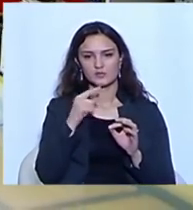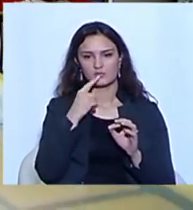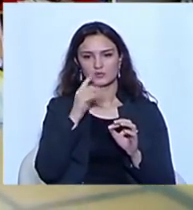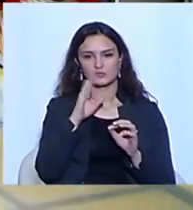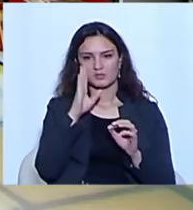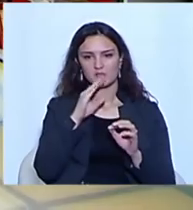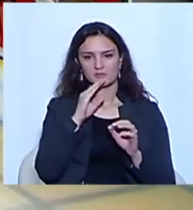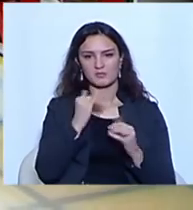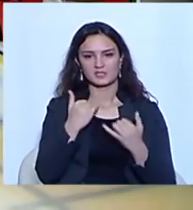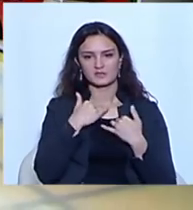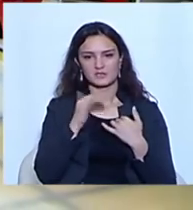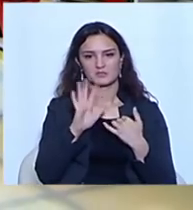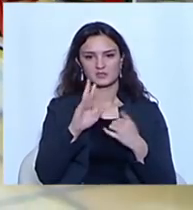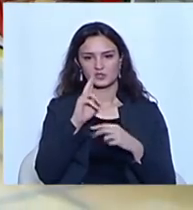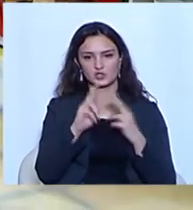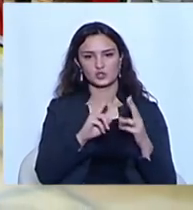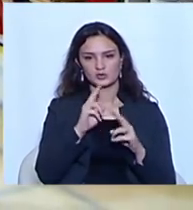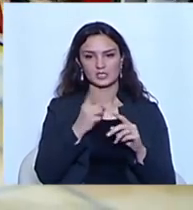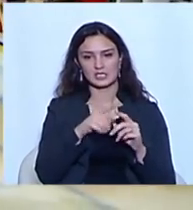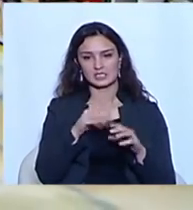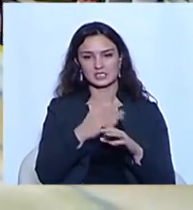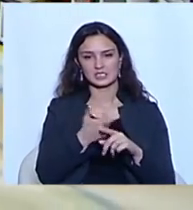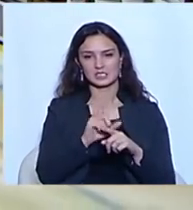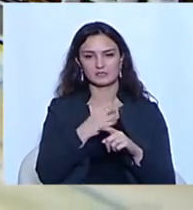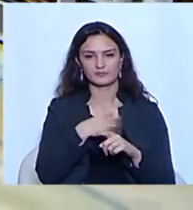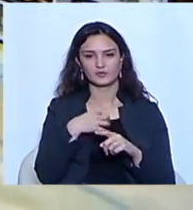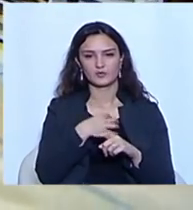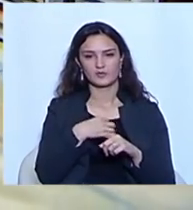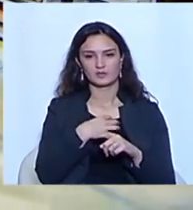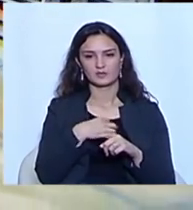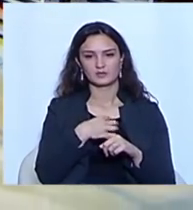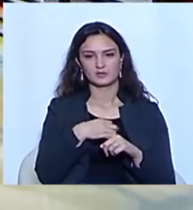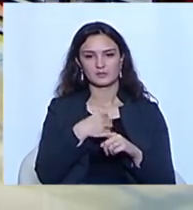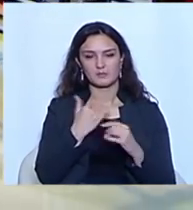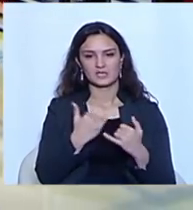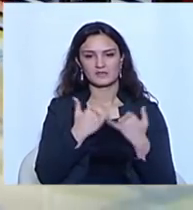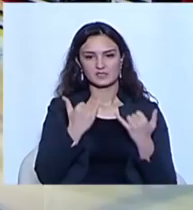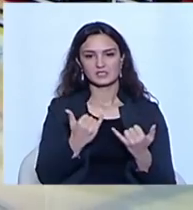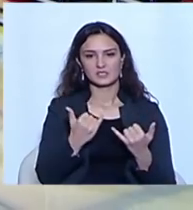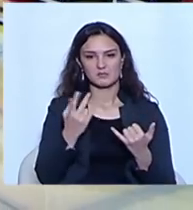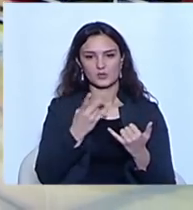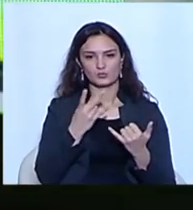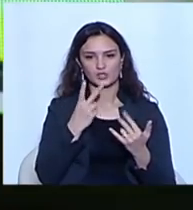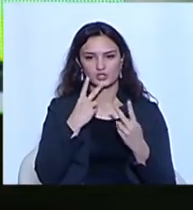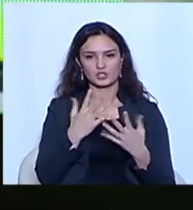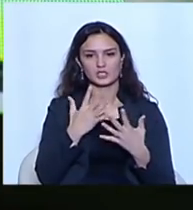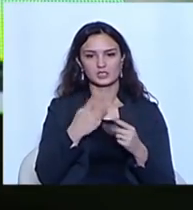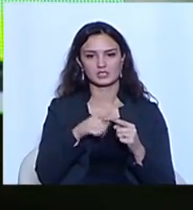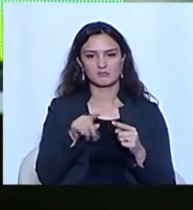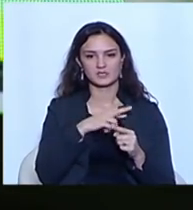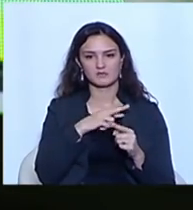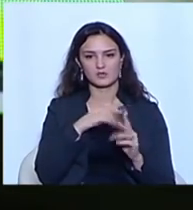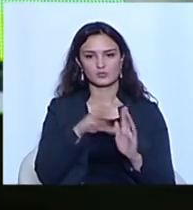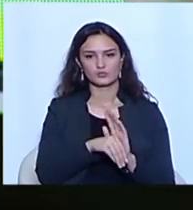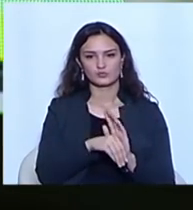მშობლები პატივს არ მცემენო. აი ეს არის ძალიან მნიშვნელოვანი. პატივის ცემა უნდა ჩანდეს ამ